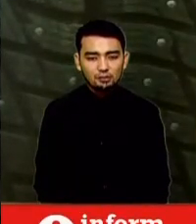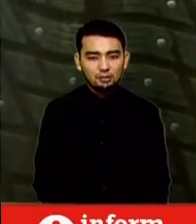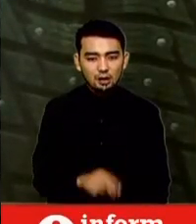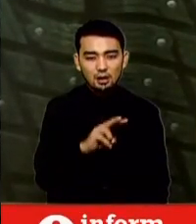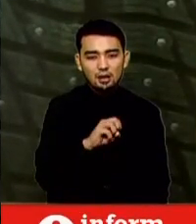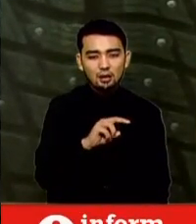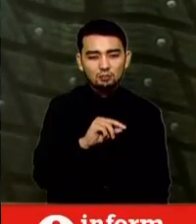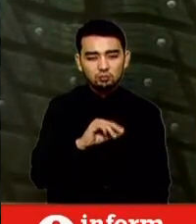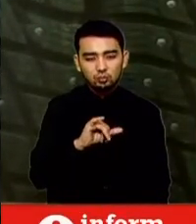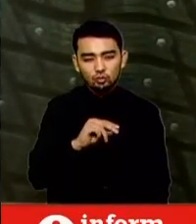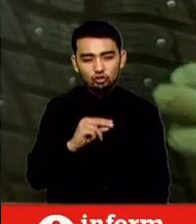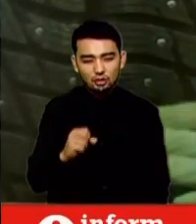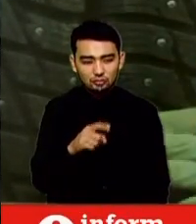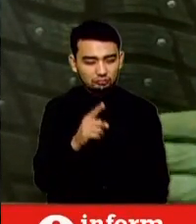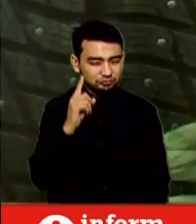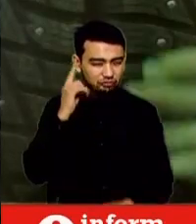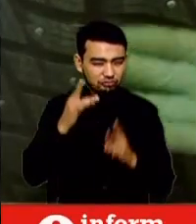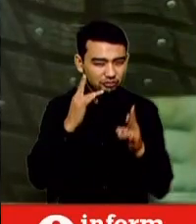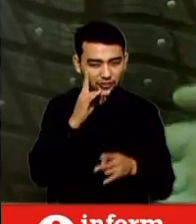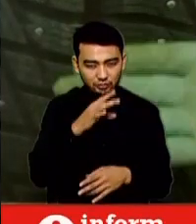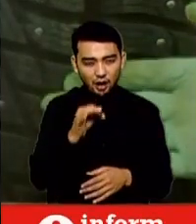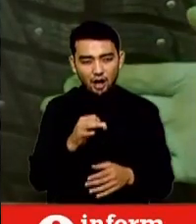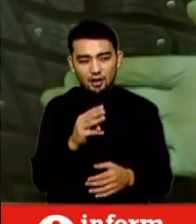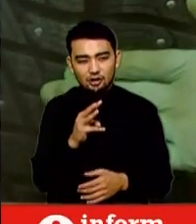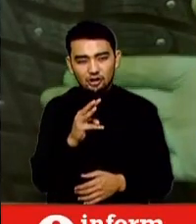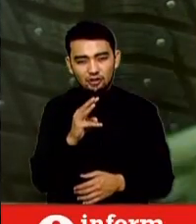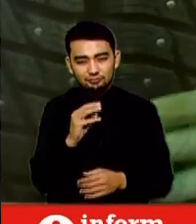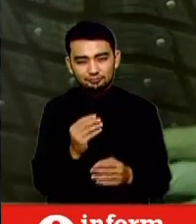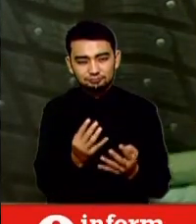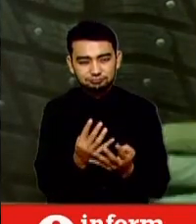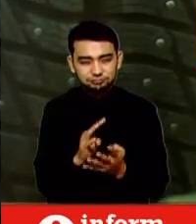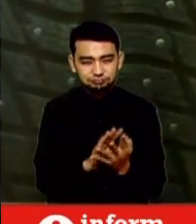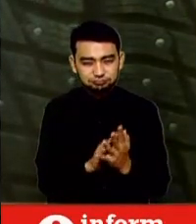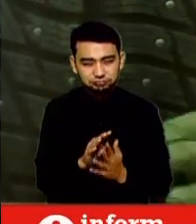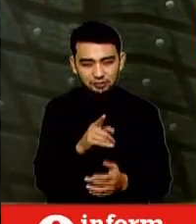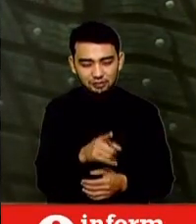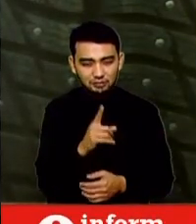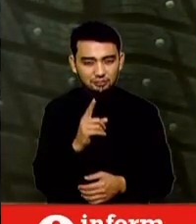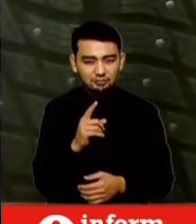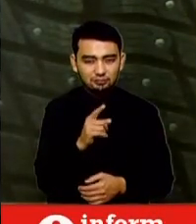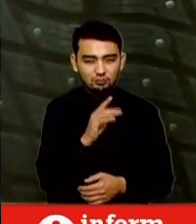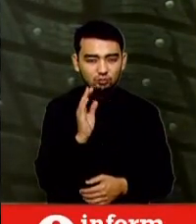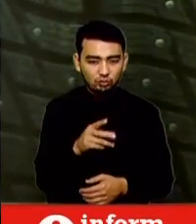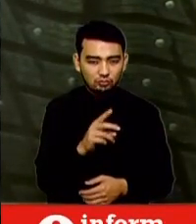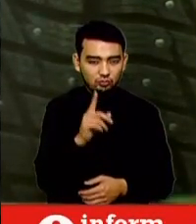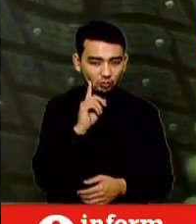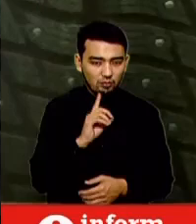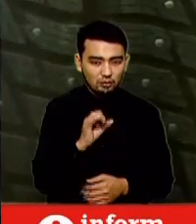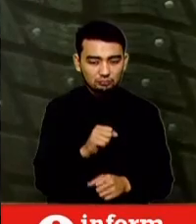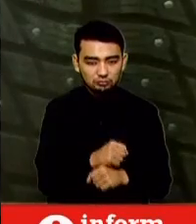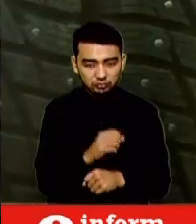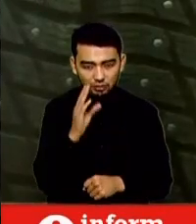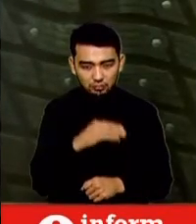шумная получается. Ну, получается, шип, он для чего служит? Резко затормозить, резко тронуться. Липучки такого же нету, но она зато будет более комфортной. Допустим,